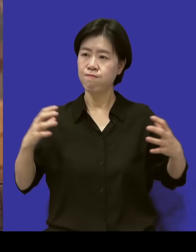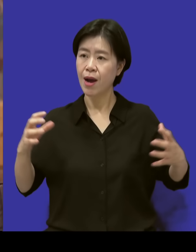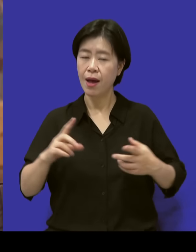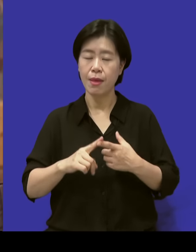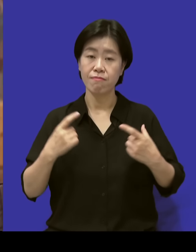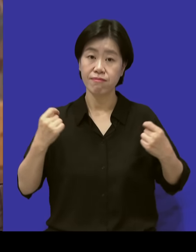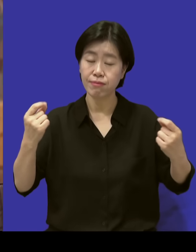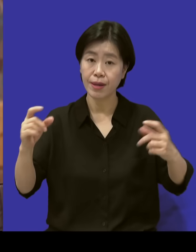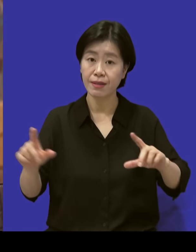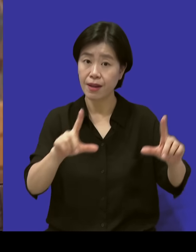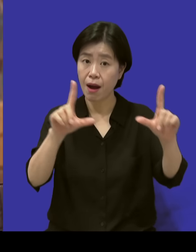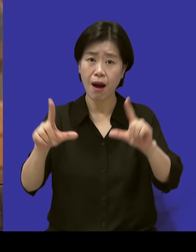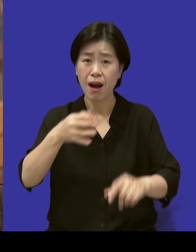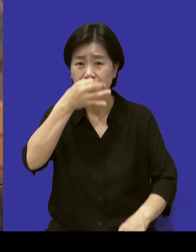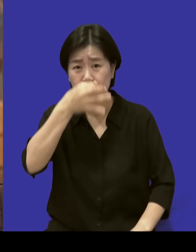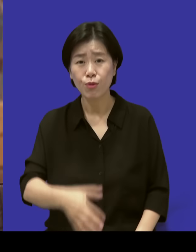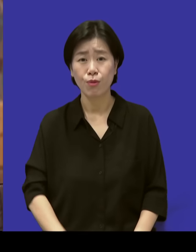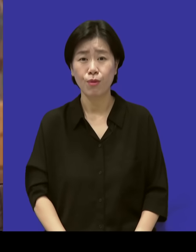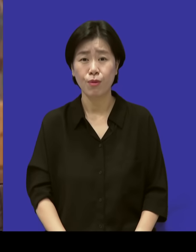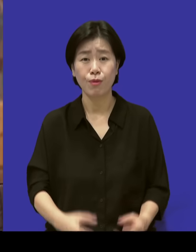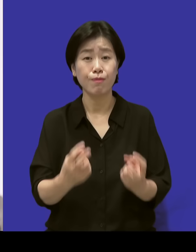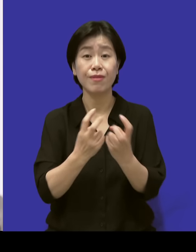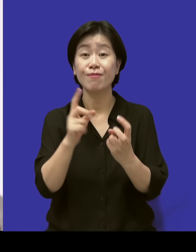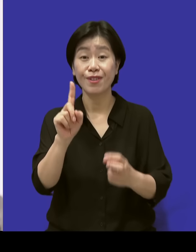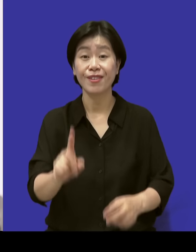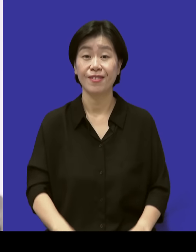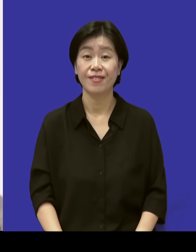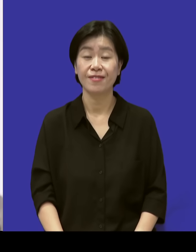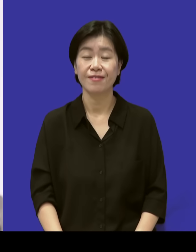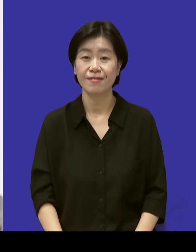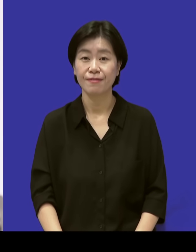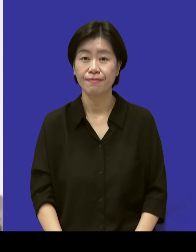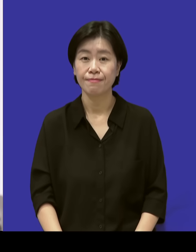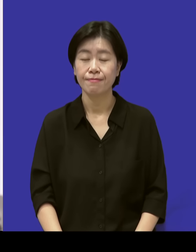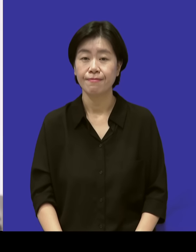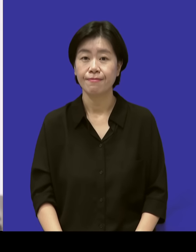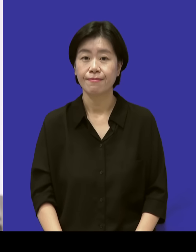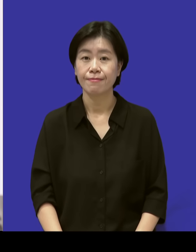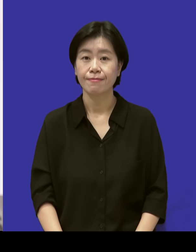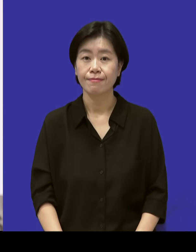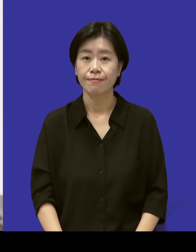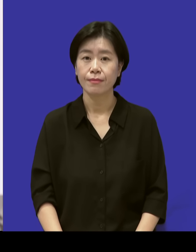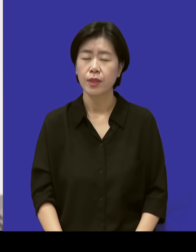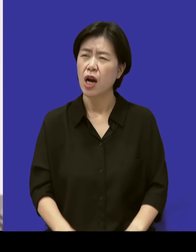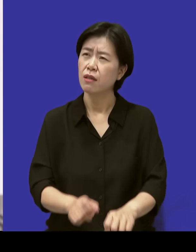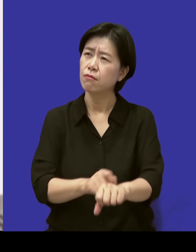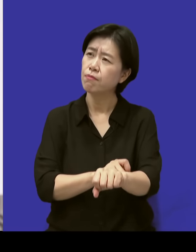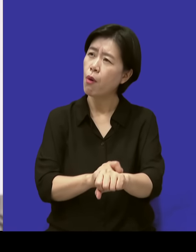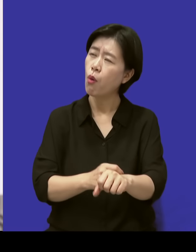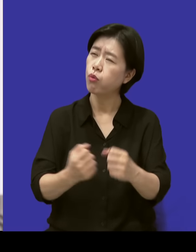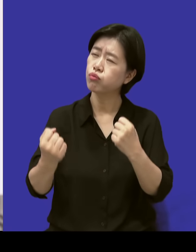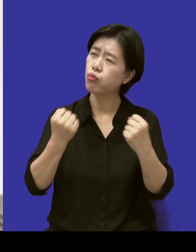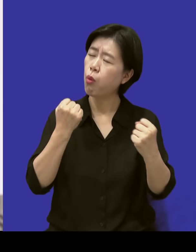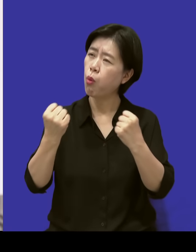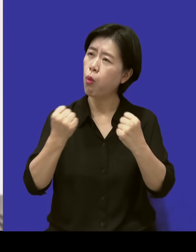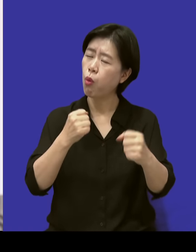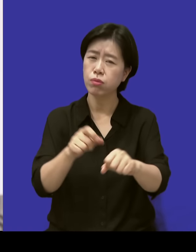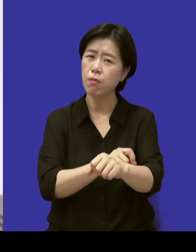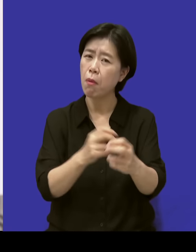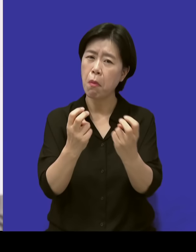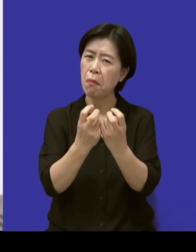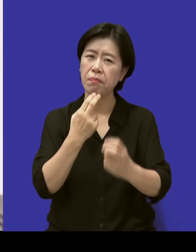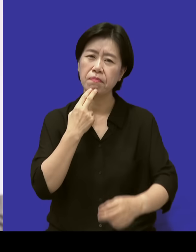한다라는 게 쉽지 않은데 네. 그 노하우 좀 알려주세요. 사실 딱히 운동의 노하우는 일단 꾸준히